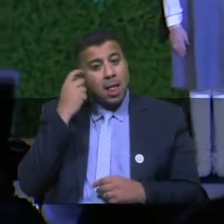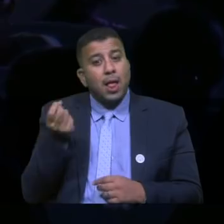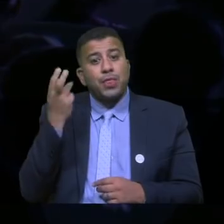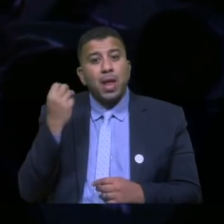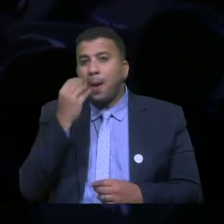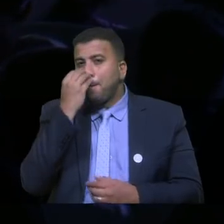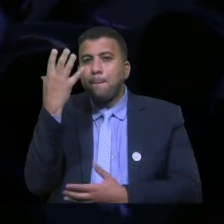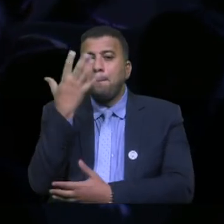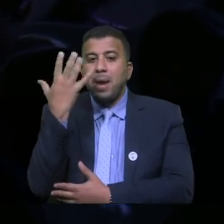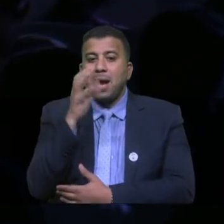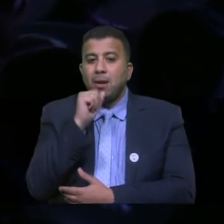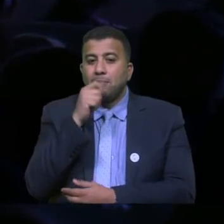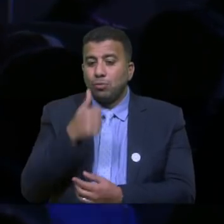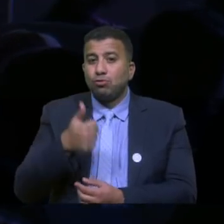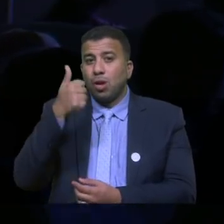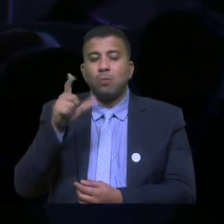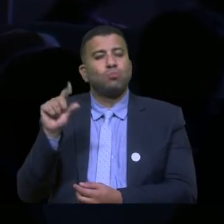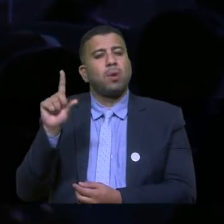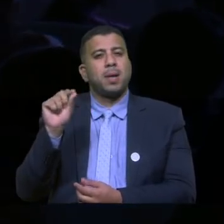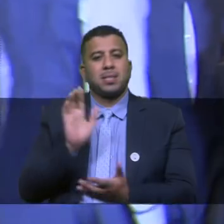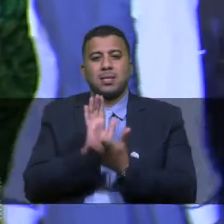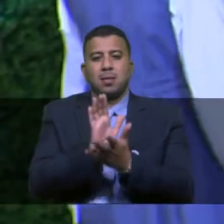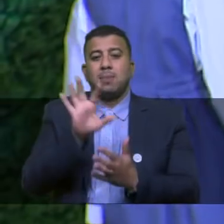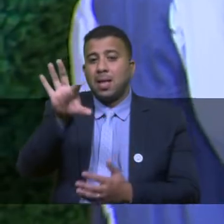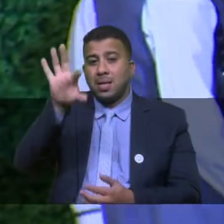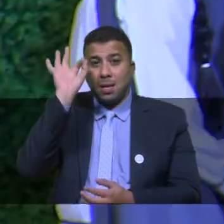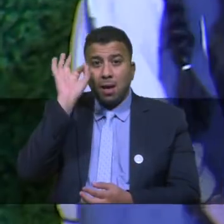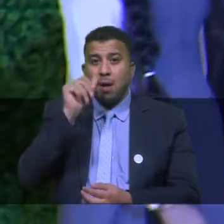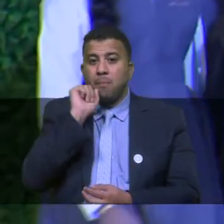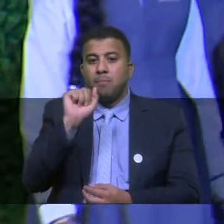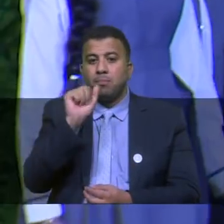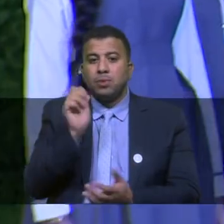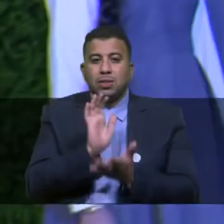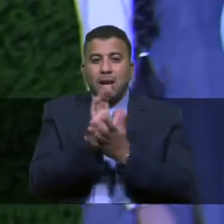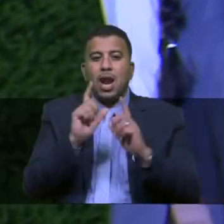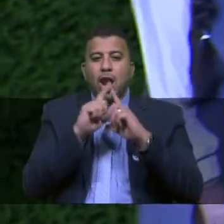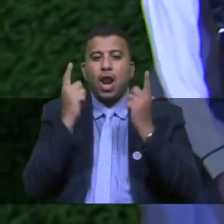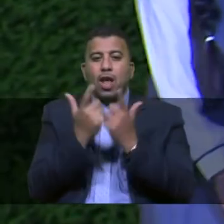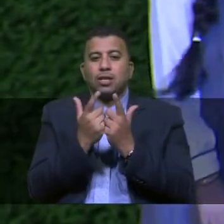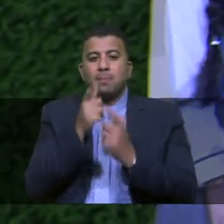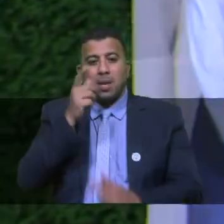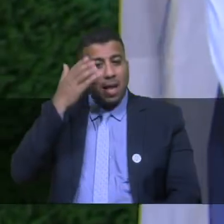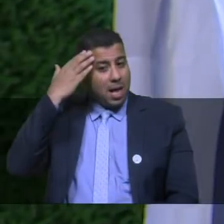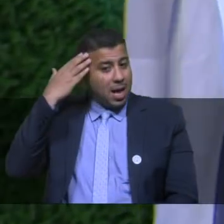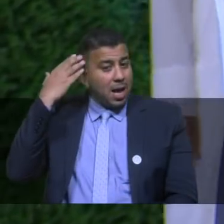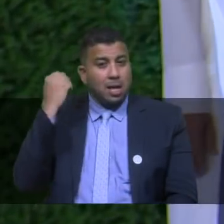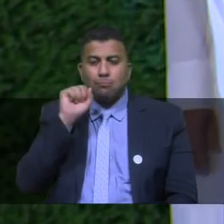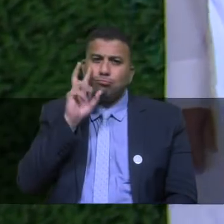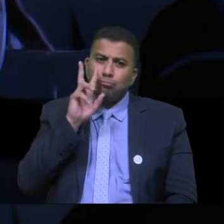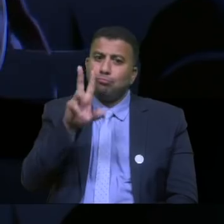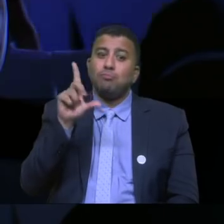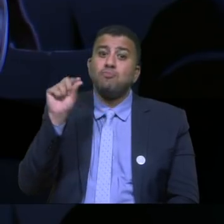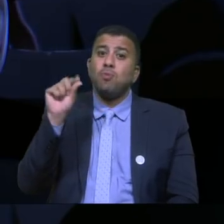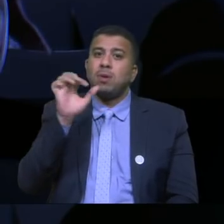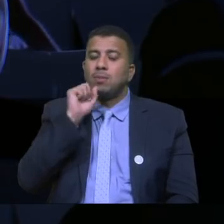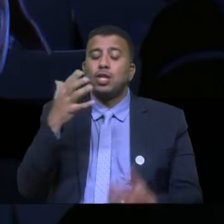بيئي، والإنجاز الفردي المتميز. وتم اختيار الفائزين من قبل لجنة تحكيم ضمت خبراء بيئيين